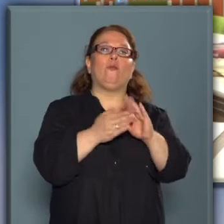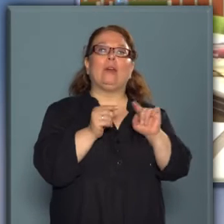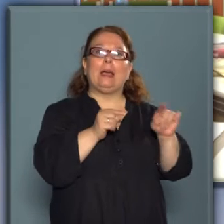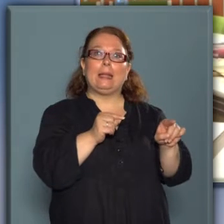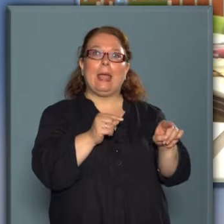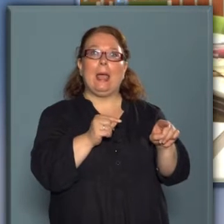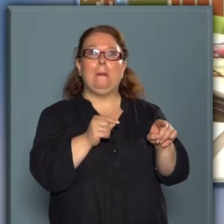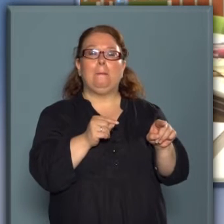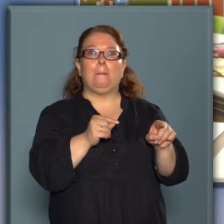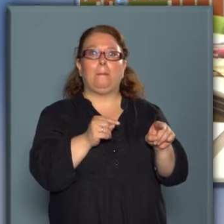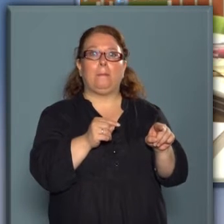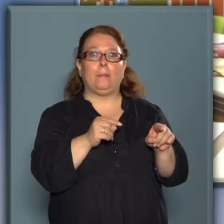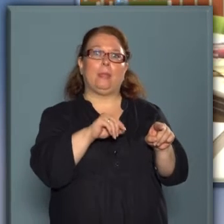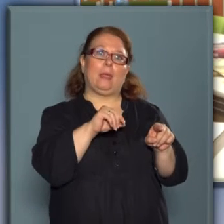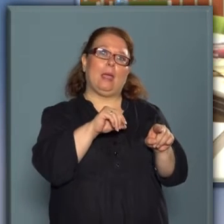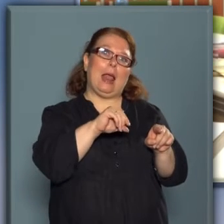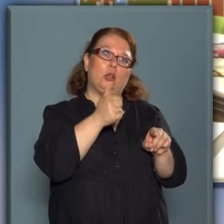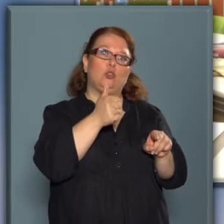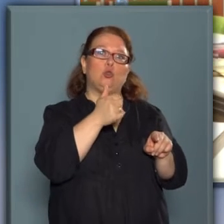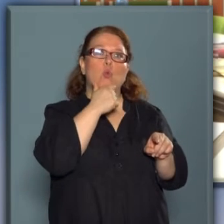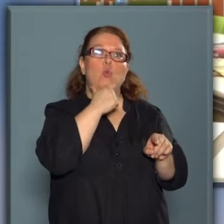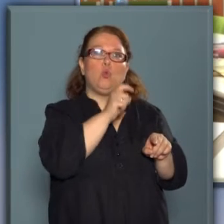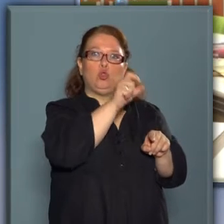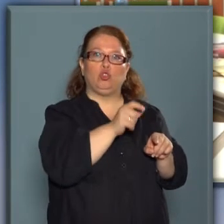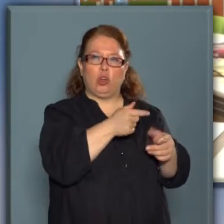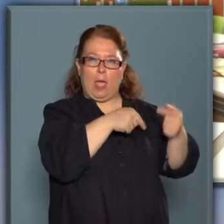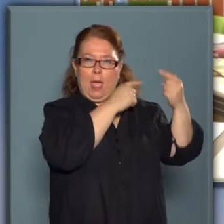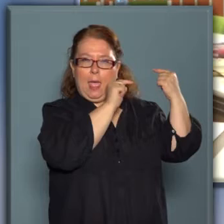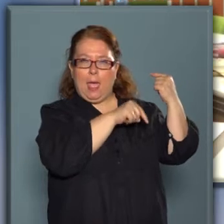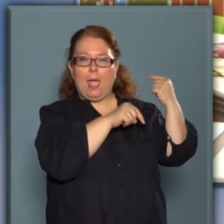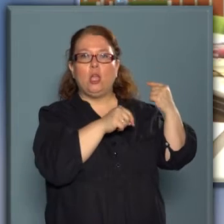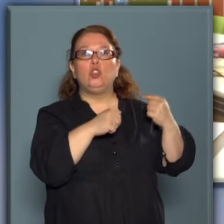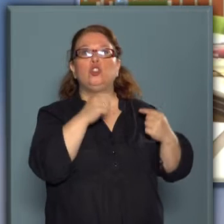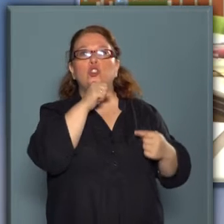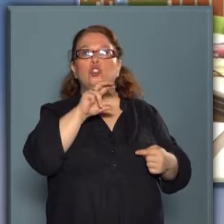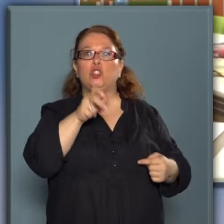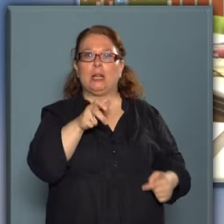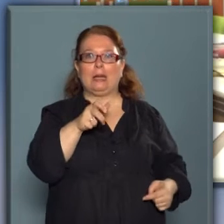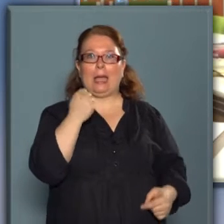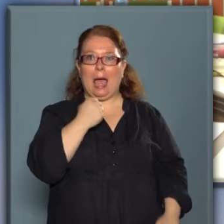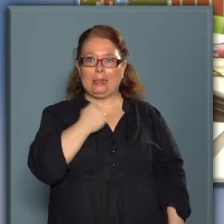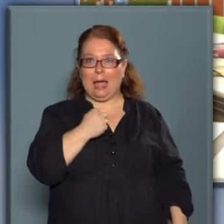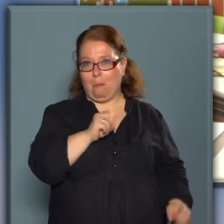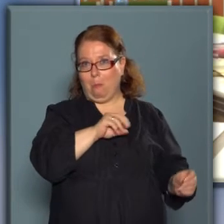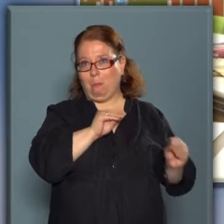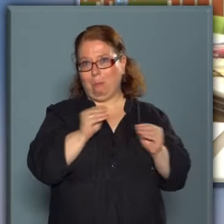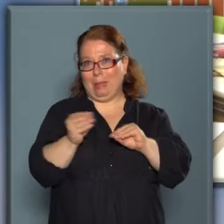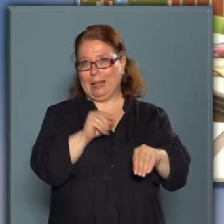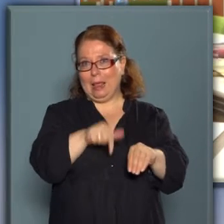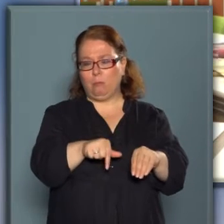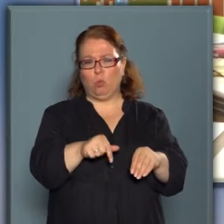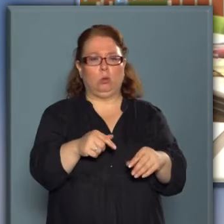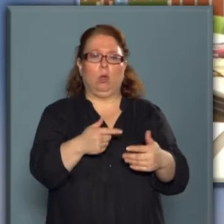férjemnek az első őse, a Sirling Ádám betelepült, aki nem tudom,